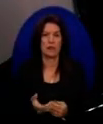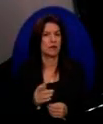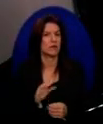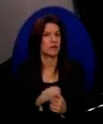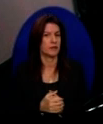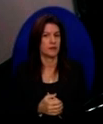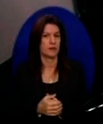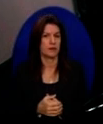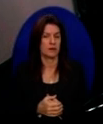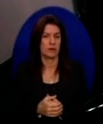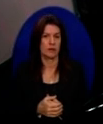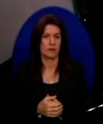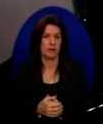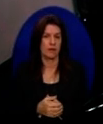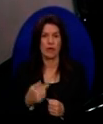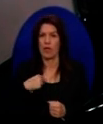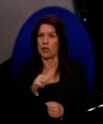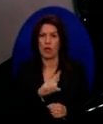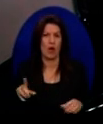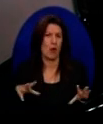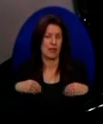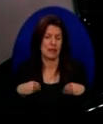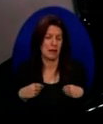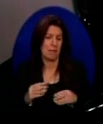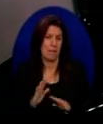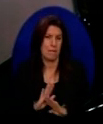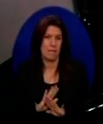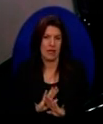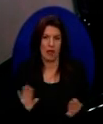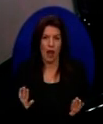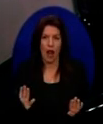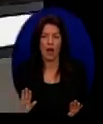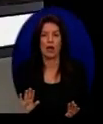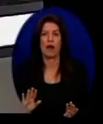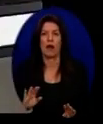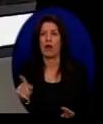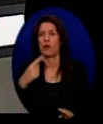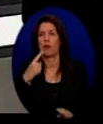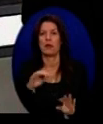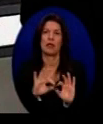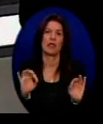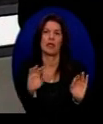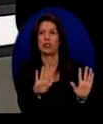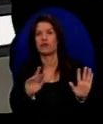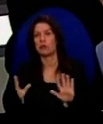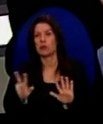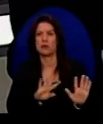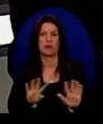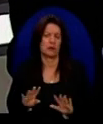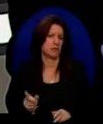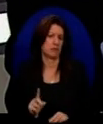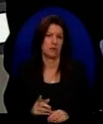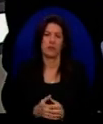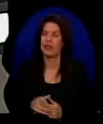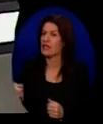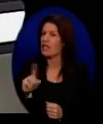אגב לא מסכים לחלוטין, כן. עם זה שזה התחיל ב-98-99. היא לא אמרה, התחיל, היא אמרה, זה